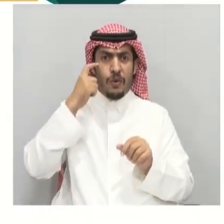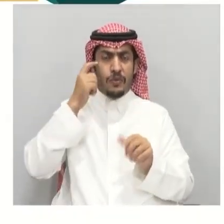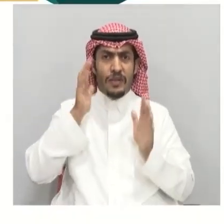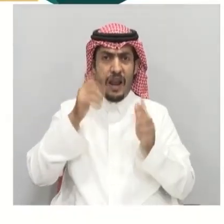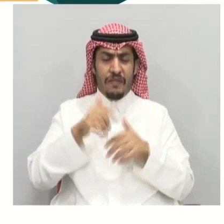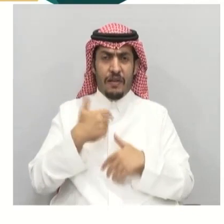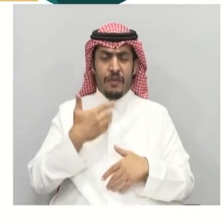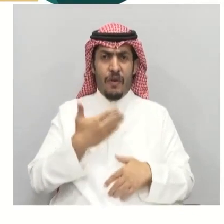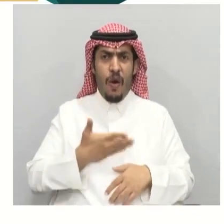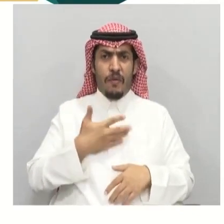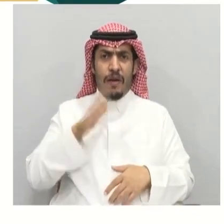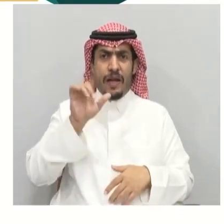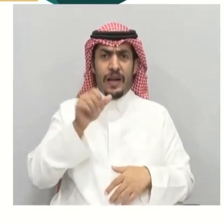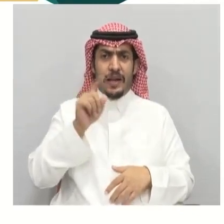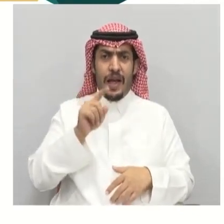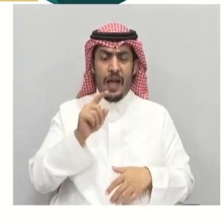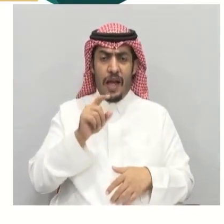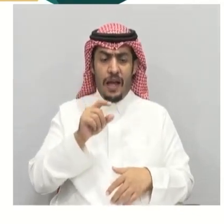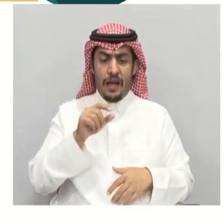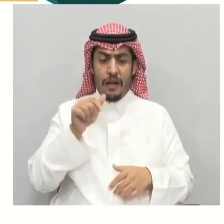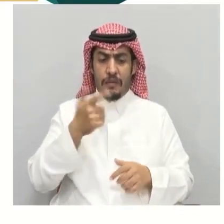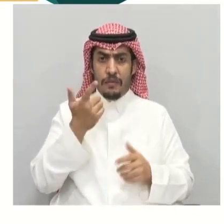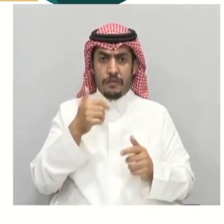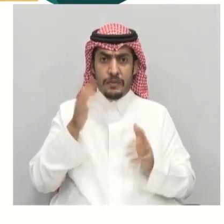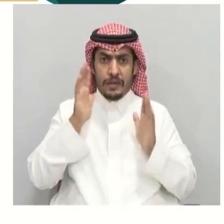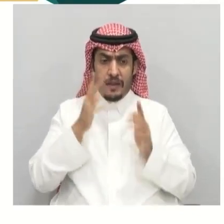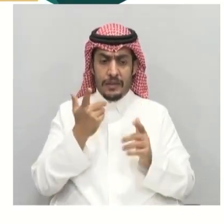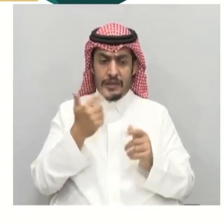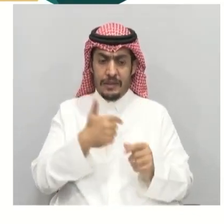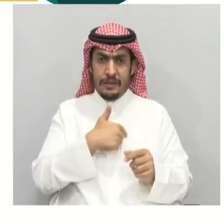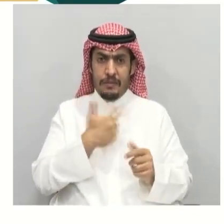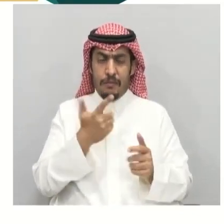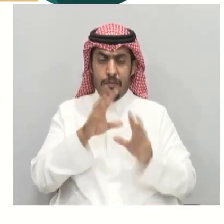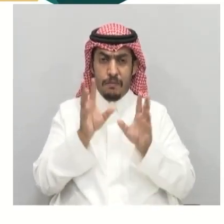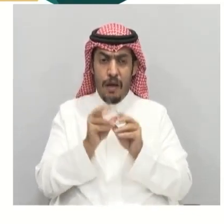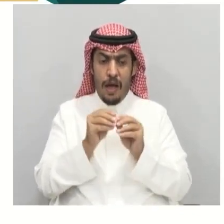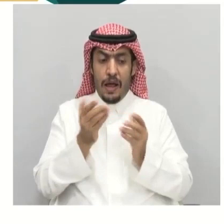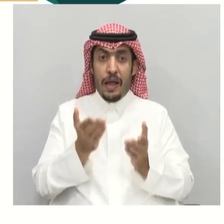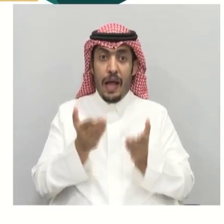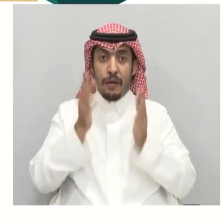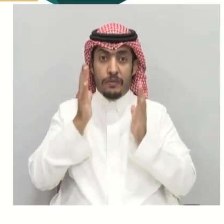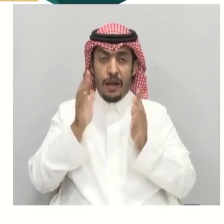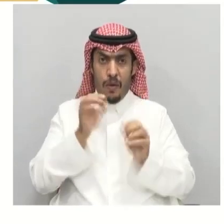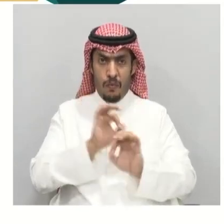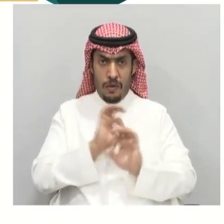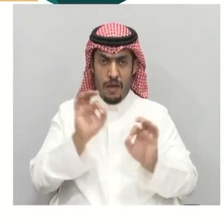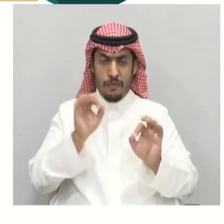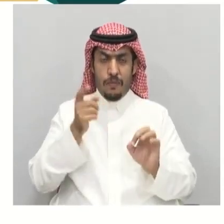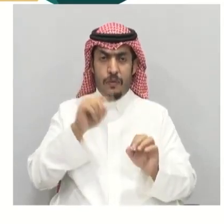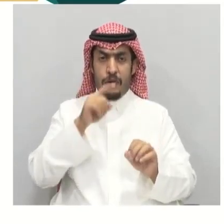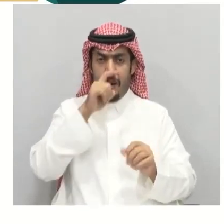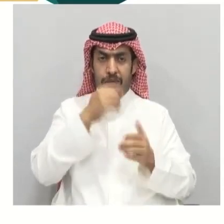صلاته خوفا من الرياء فيعبد الى الاخلال بالصلاه فكيف نجمع بين اقامه الصلاه على الوجه المطلوب